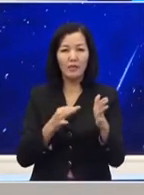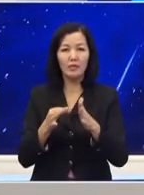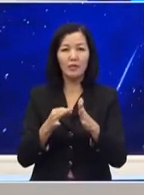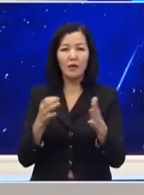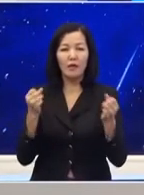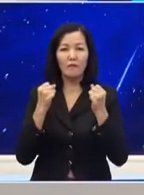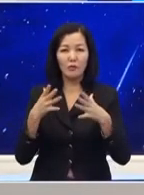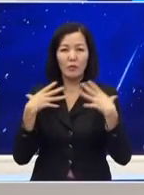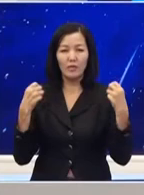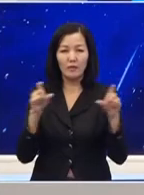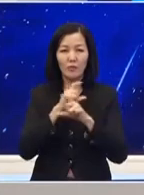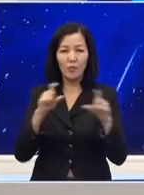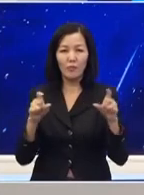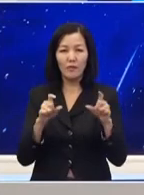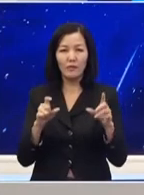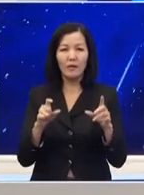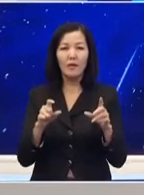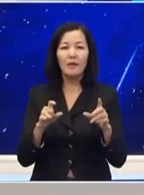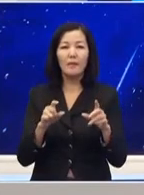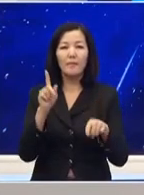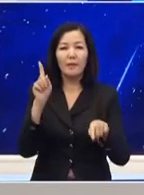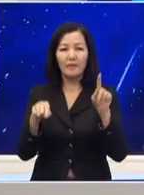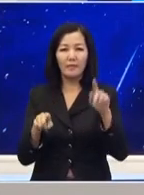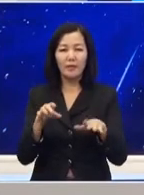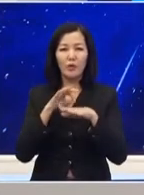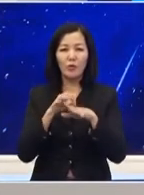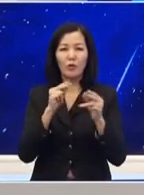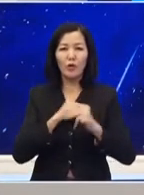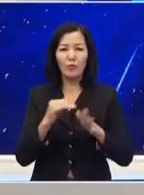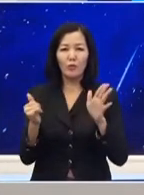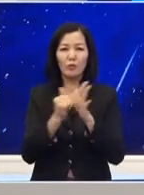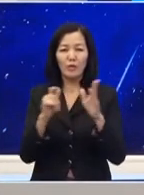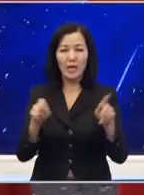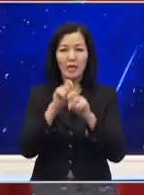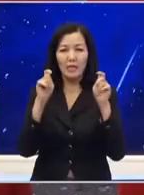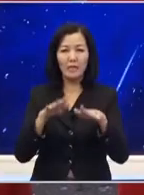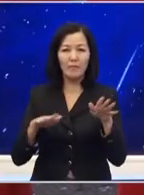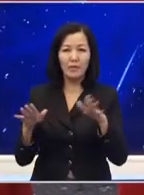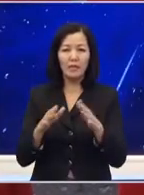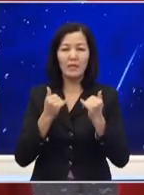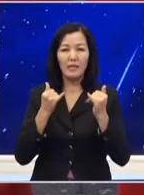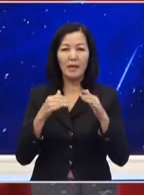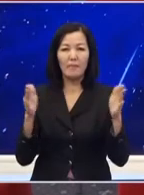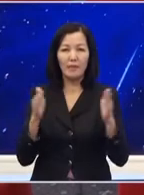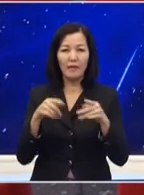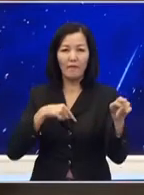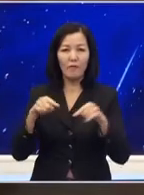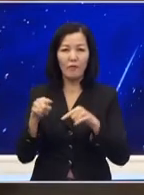функционируют физкультурно-оздоровительные комплексы. Повсеместно идет работа по установке открытых площадок для